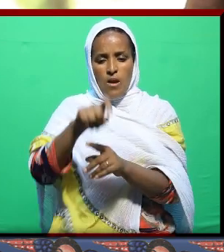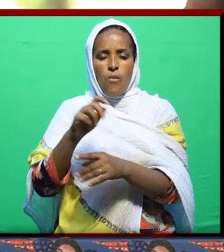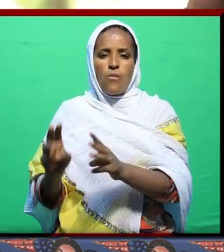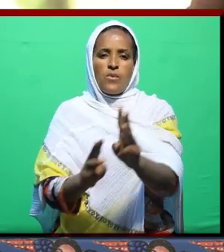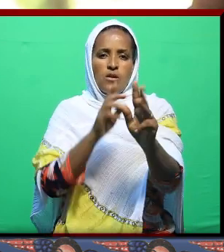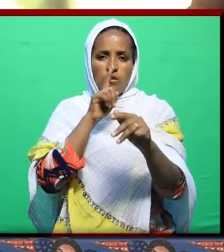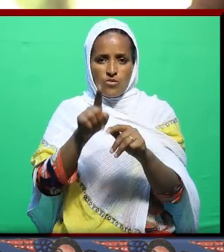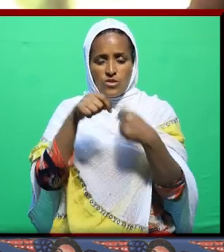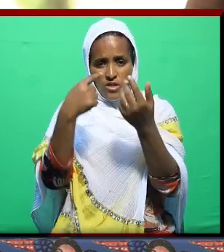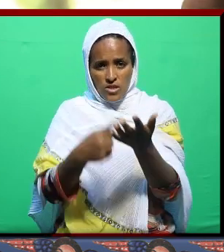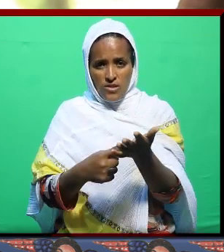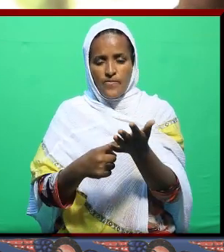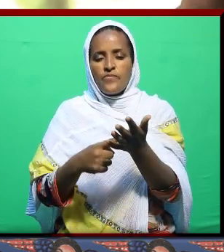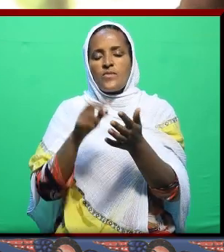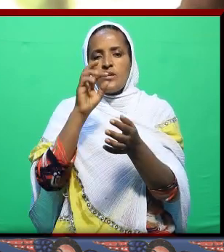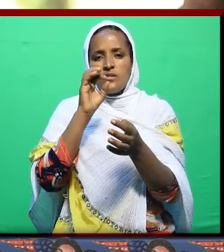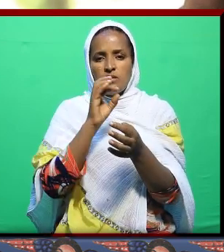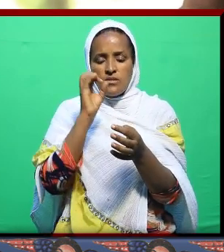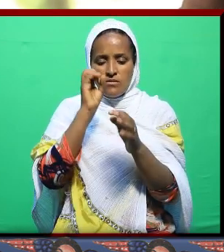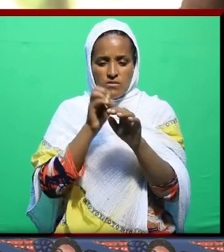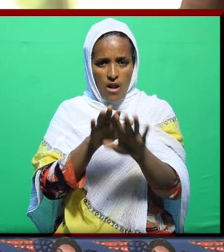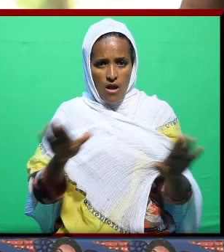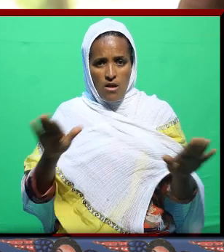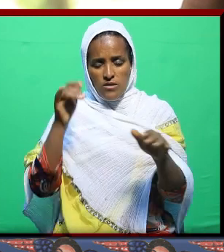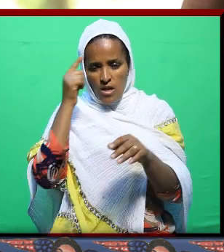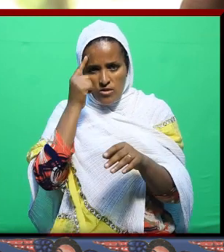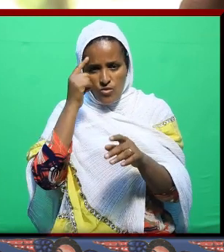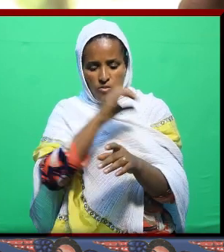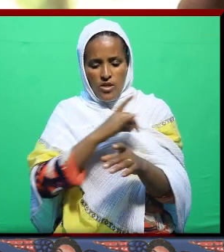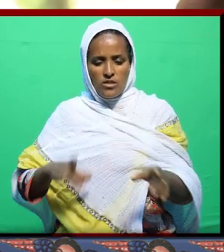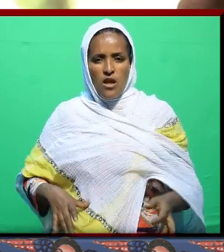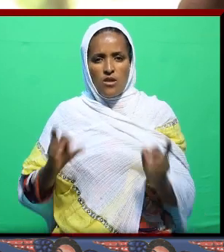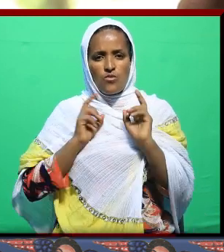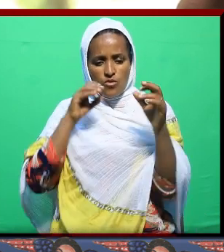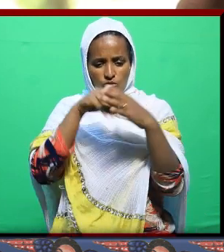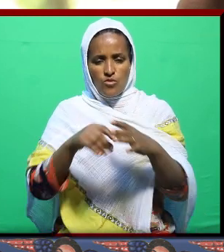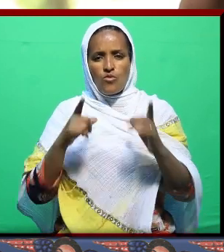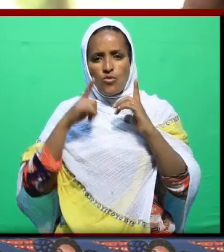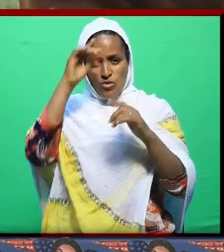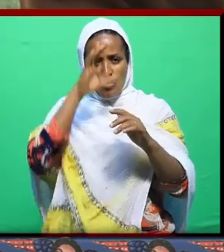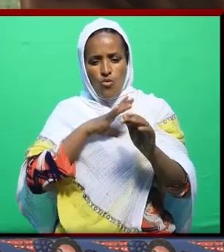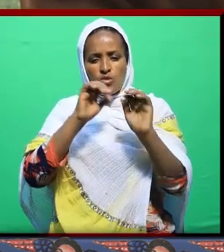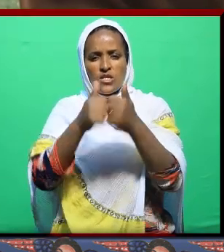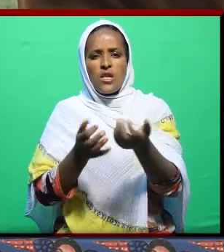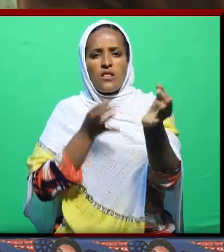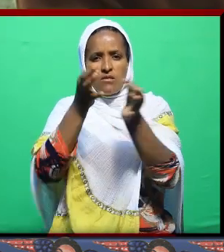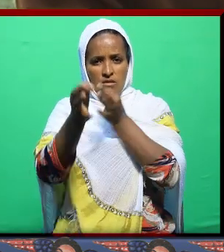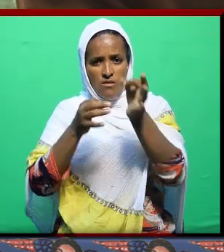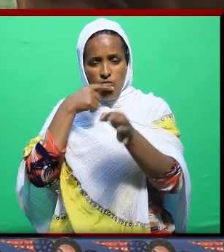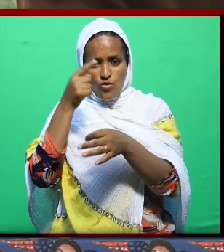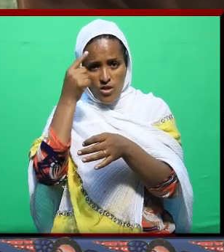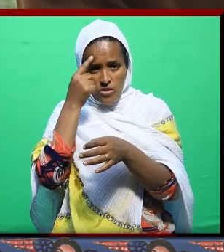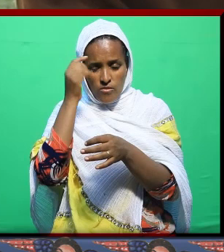ሊጠነቀቁበት የሚገባ መንገድ ነው። ስለዚህ እንደ ጽናዌን ስናስበው በክርስትና ህይወት ውስጥ የሚኖሩ ሰዎች እንዴት ይገልጹታል ተብሎ